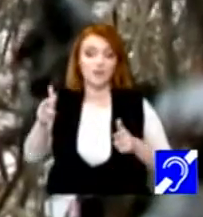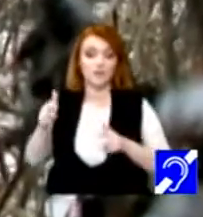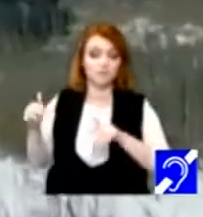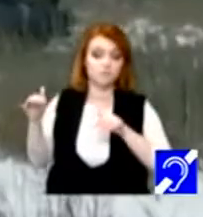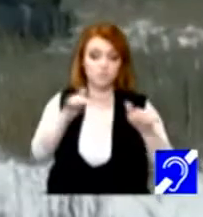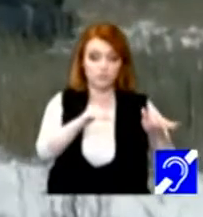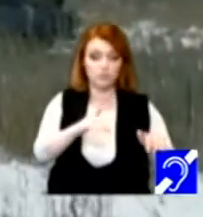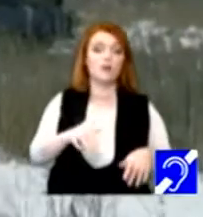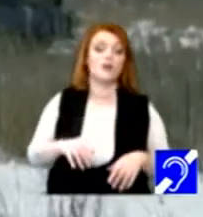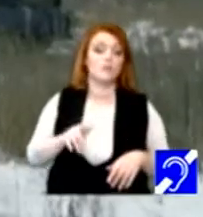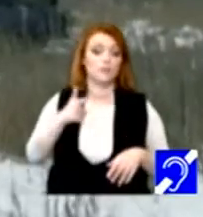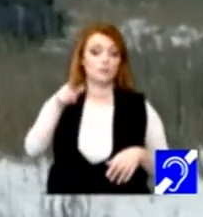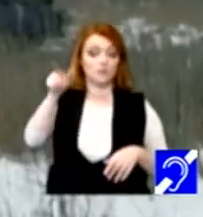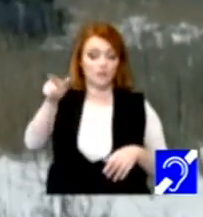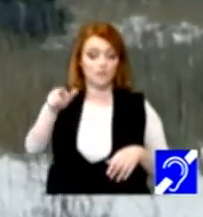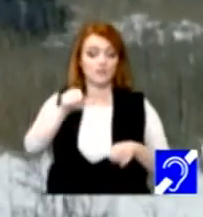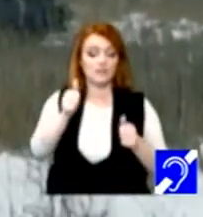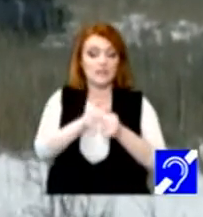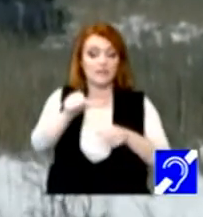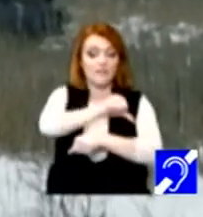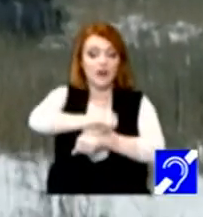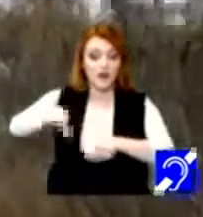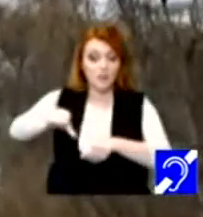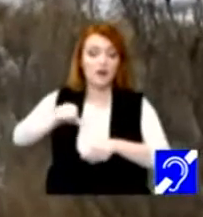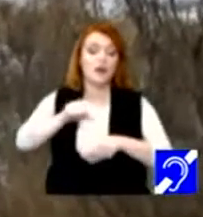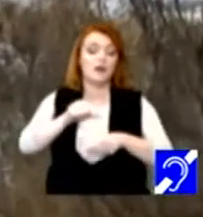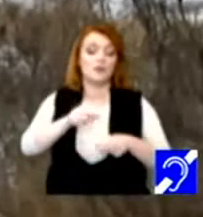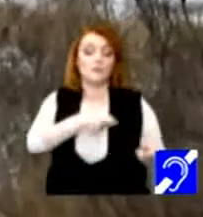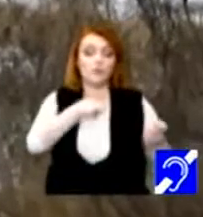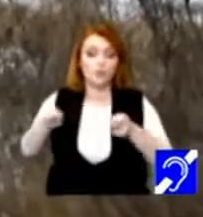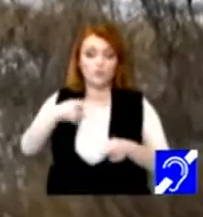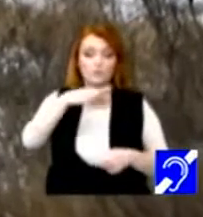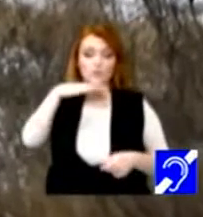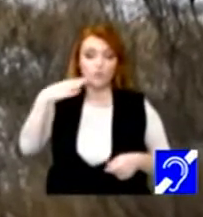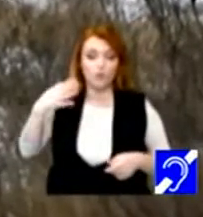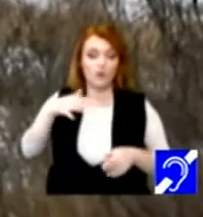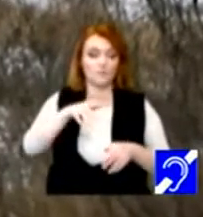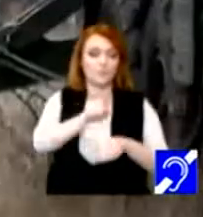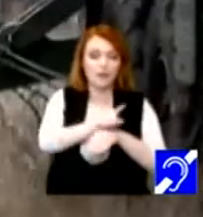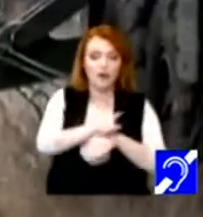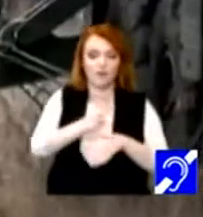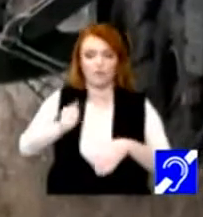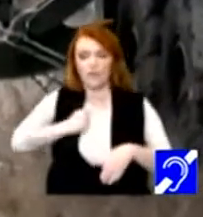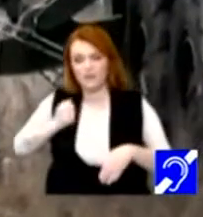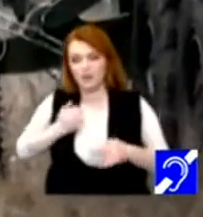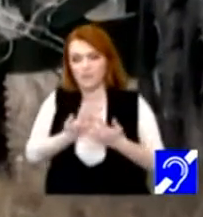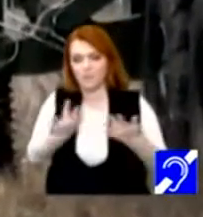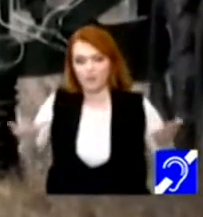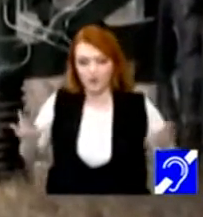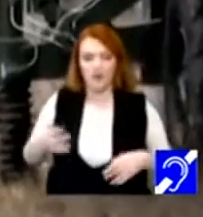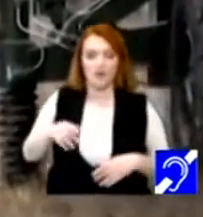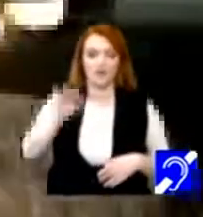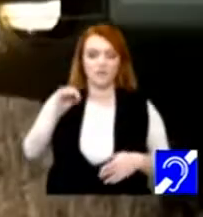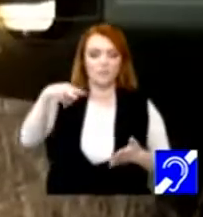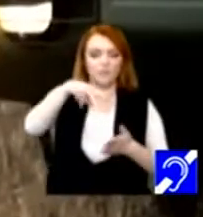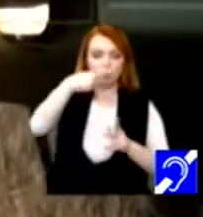desfășurat la frontiera comună zeci de mii de militari și armament. Kremlinul cere interzicerea oricărei extinderi NATO, percepută ca o